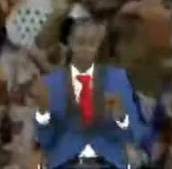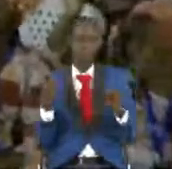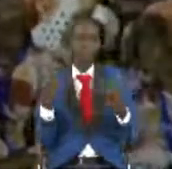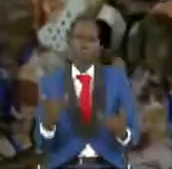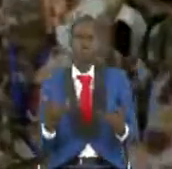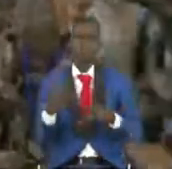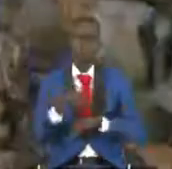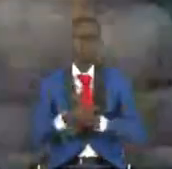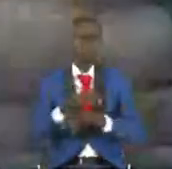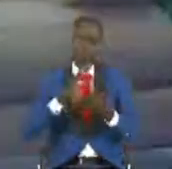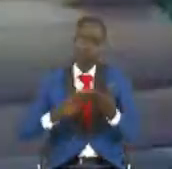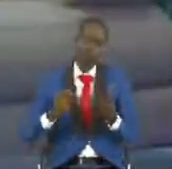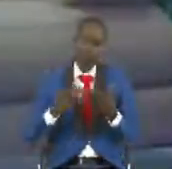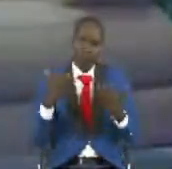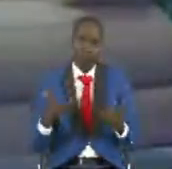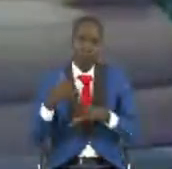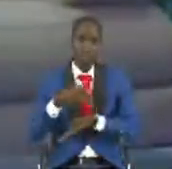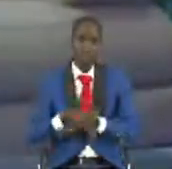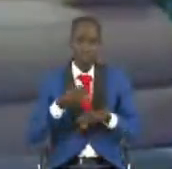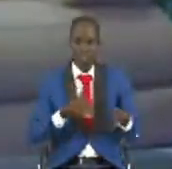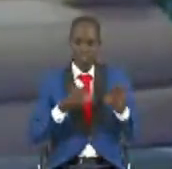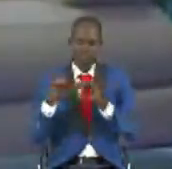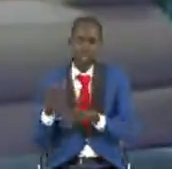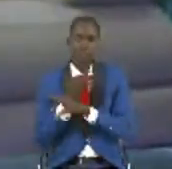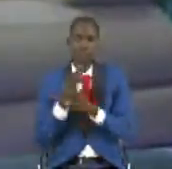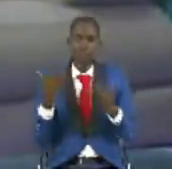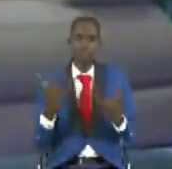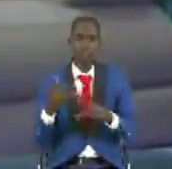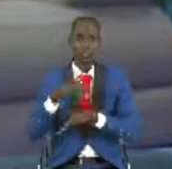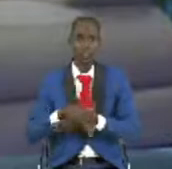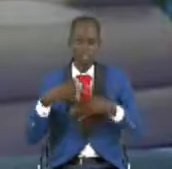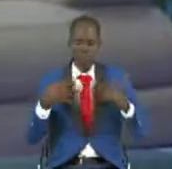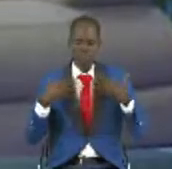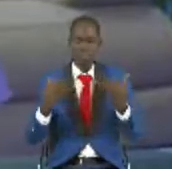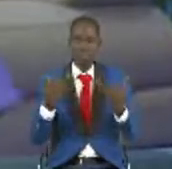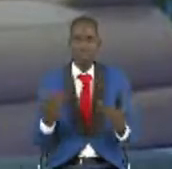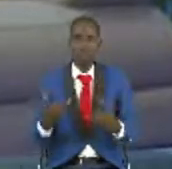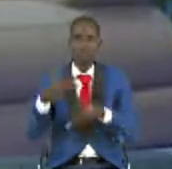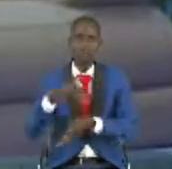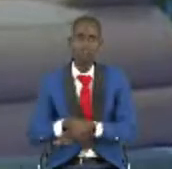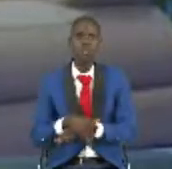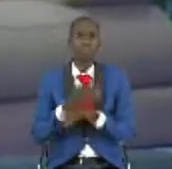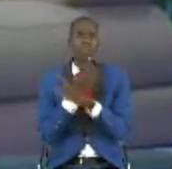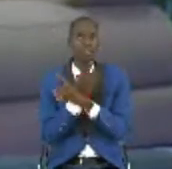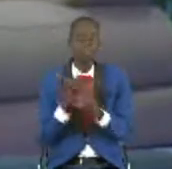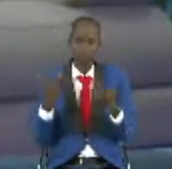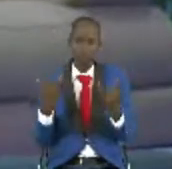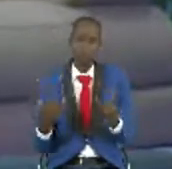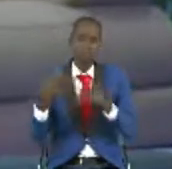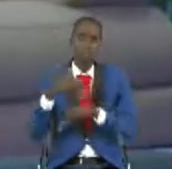Pour toi, pardonner ce soir. Affranchir ce soir. Guérir ce soir. Délivrer ce